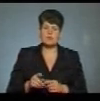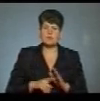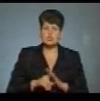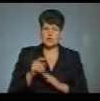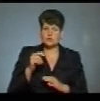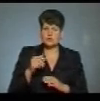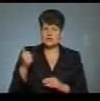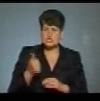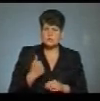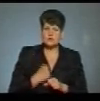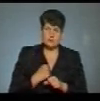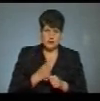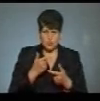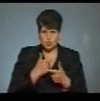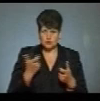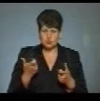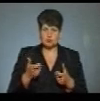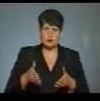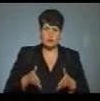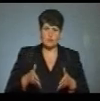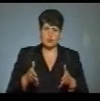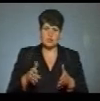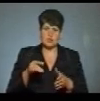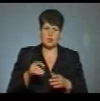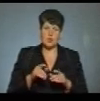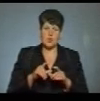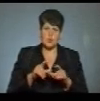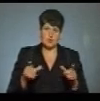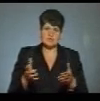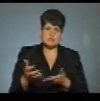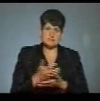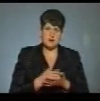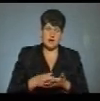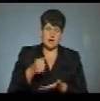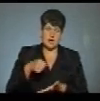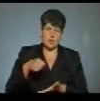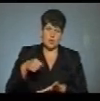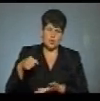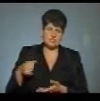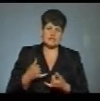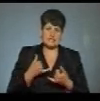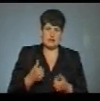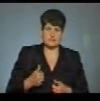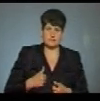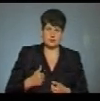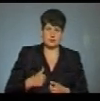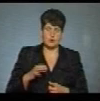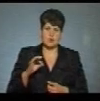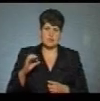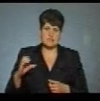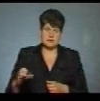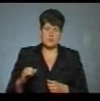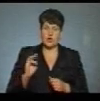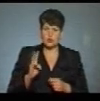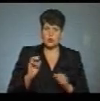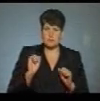тижня оголошення, що ми у фоє корпусу номер 1 збираємо великодний кошик для воїнів ООС. Хто міг сюди